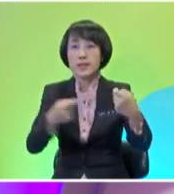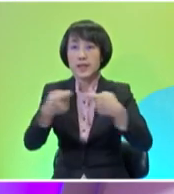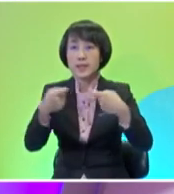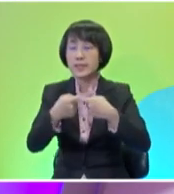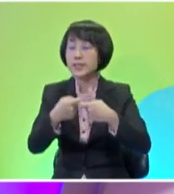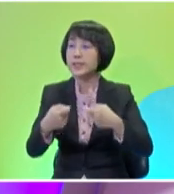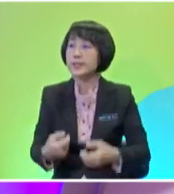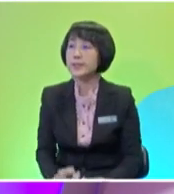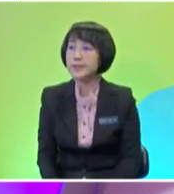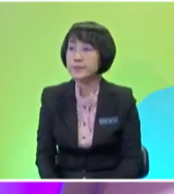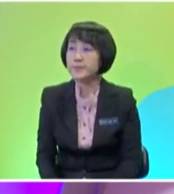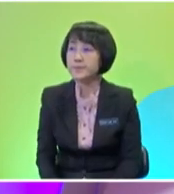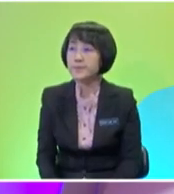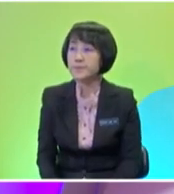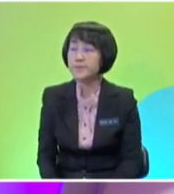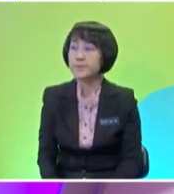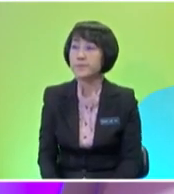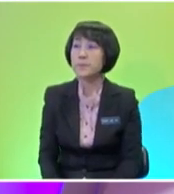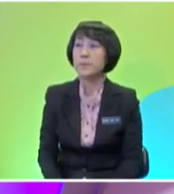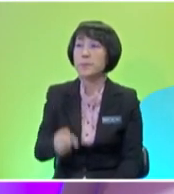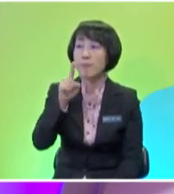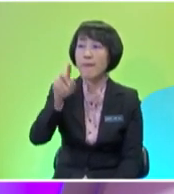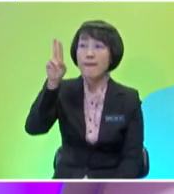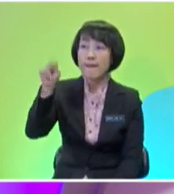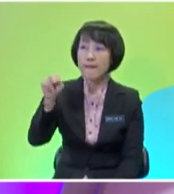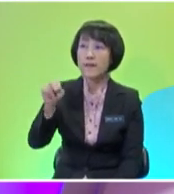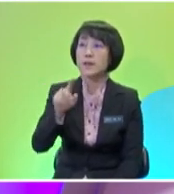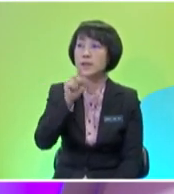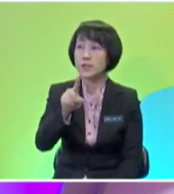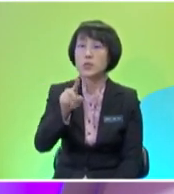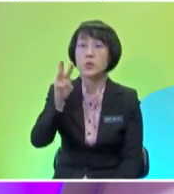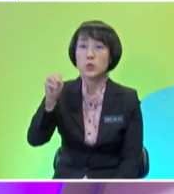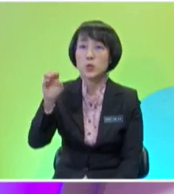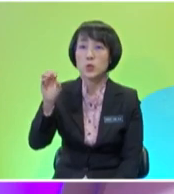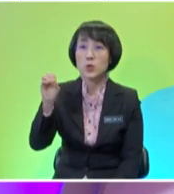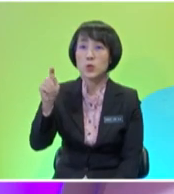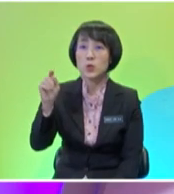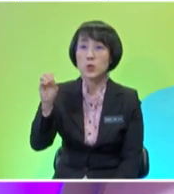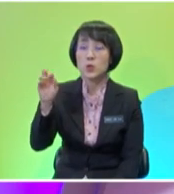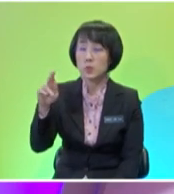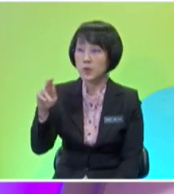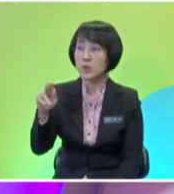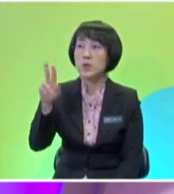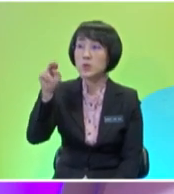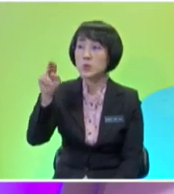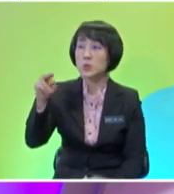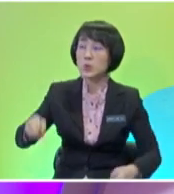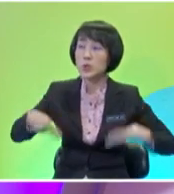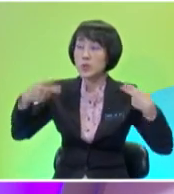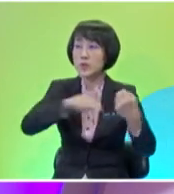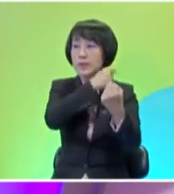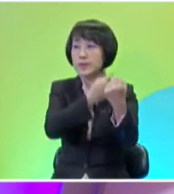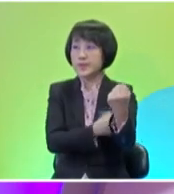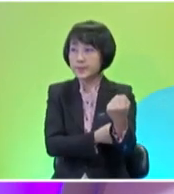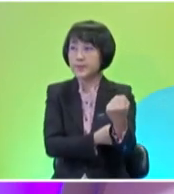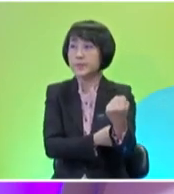membuat penyambungan kepada kedua-duanya sekali sebab satu ialah suis, satu lagi ialah motor. Okey. Suis untuk hidupkan tenaga tersebut, maksudnya